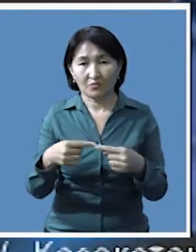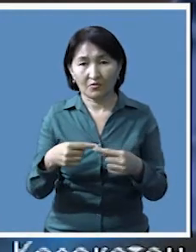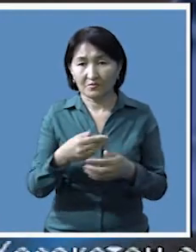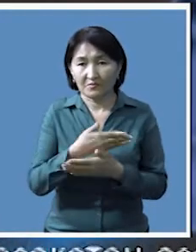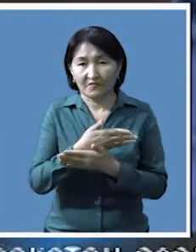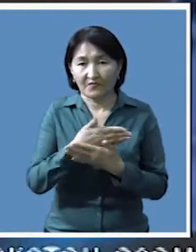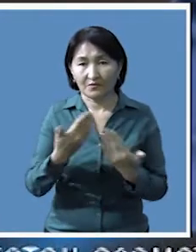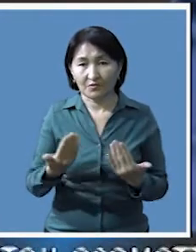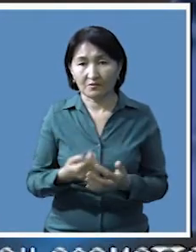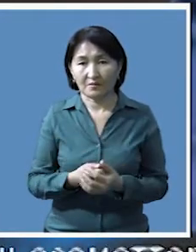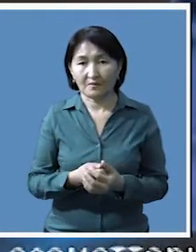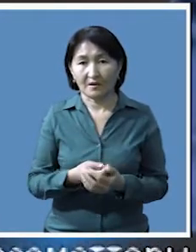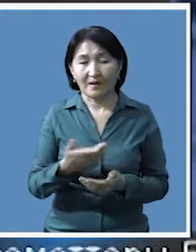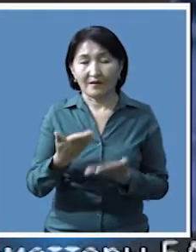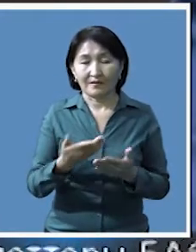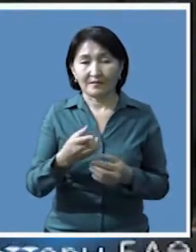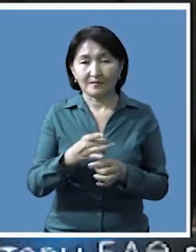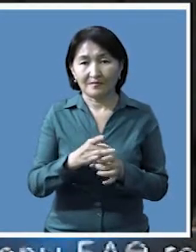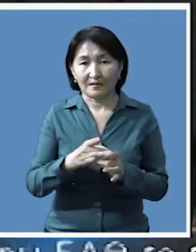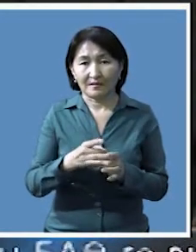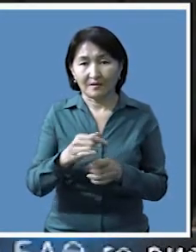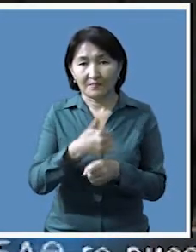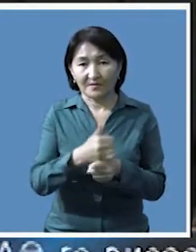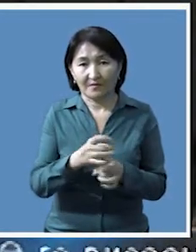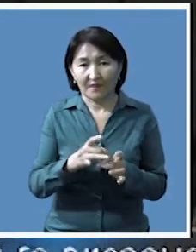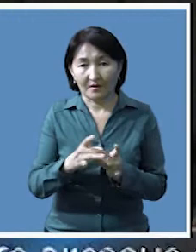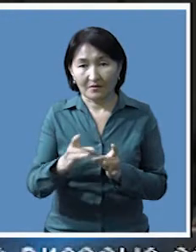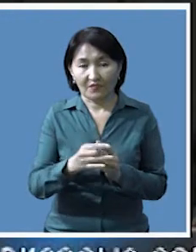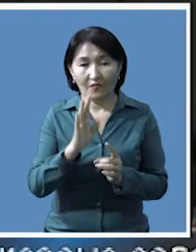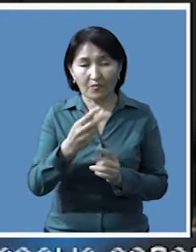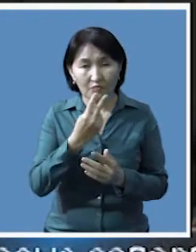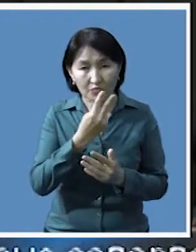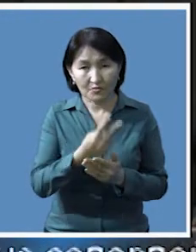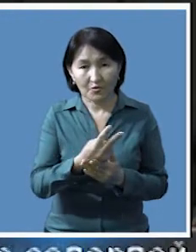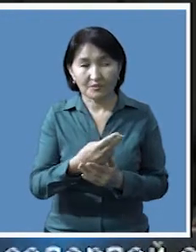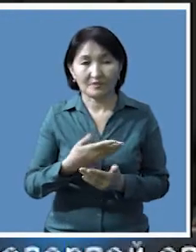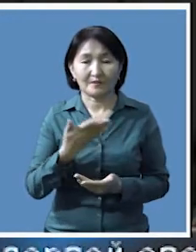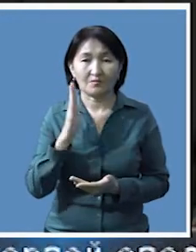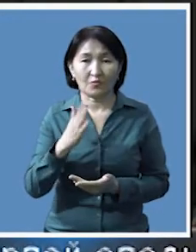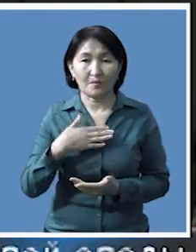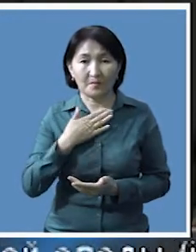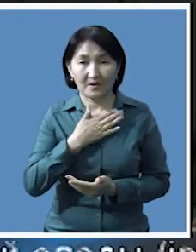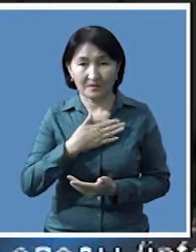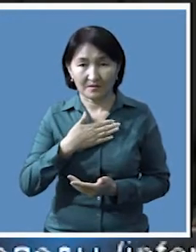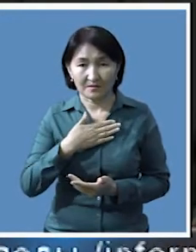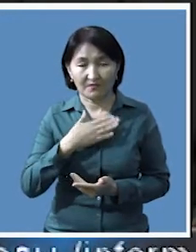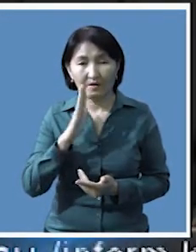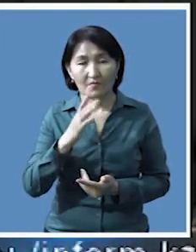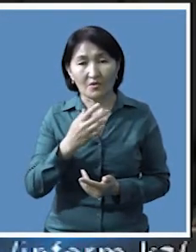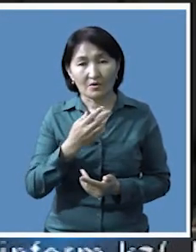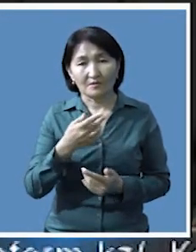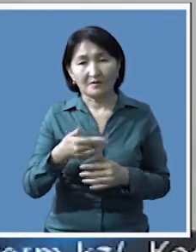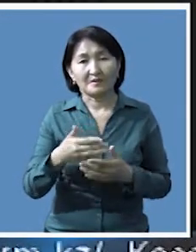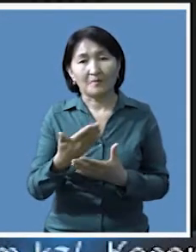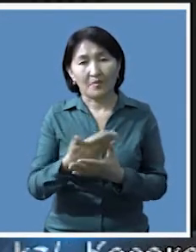салат. Мына тоқпаға салмау үшін күппіге салат. Ол укол онша да пайдасы шамалы оның. Сен күппіге салғымен салыстыруға